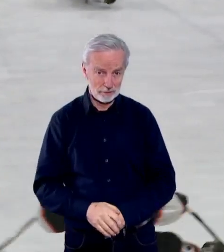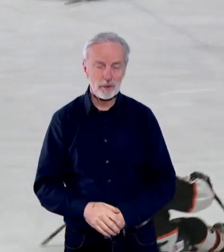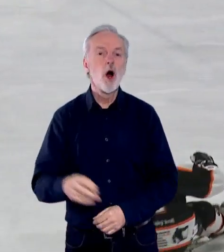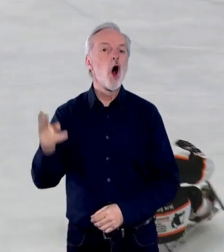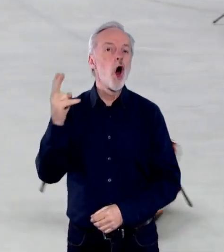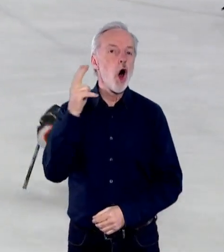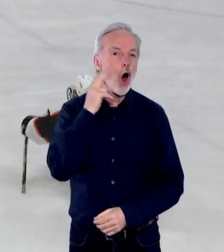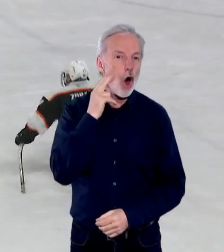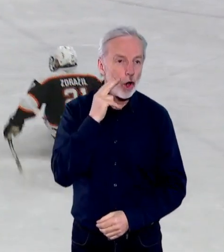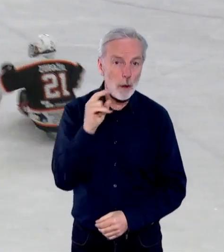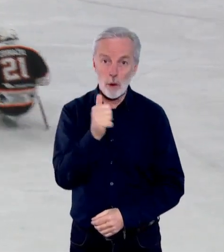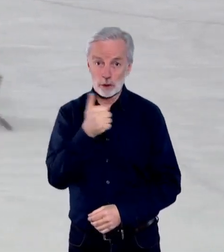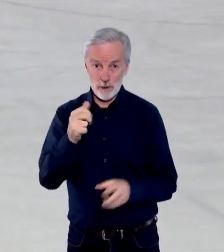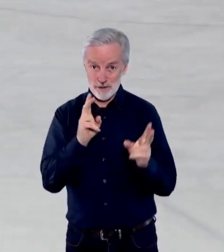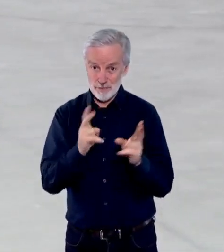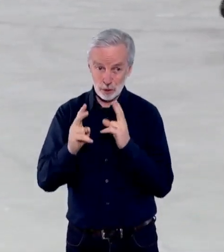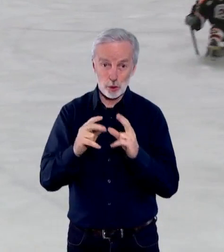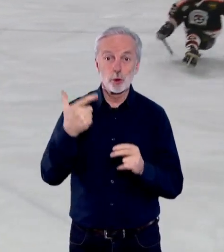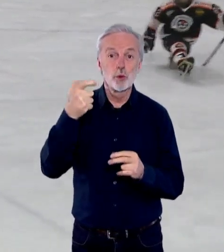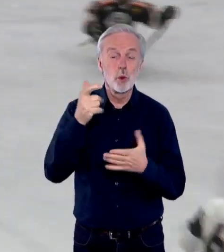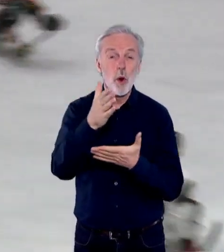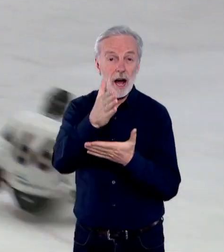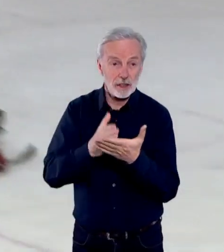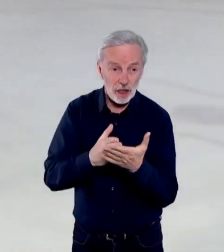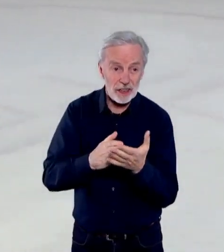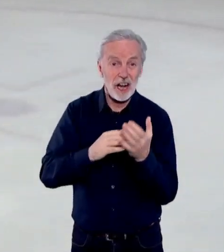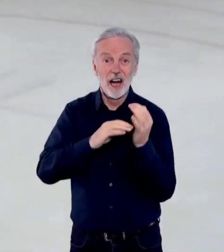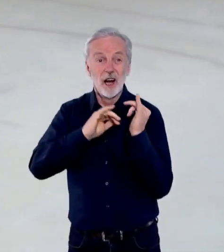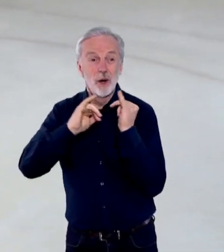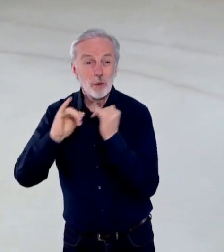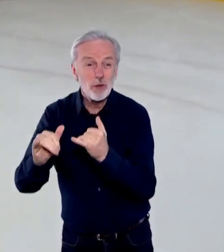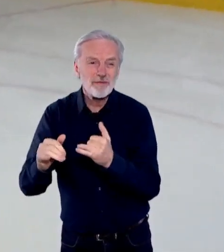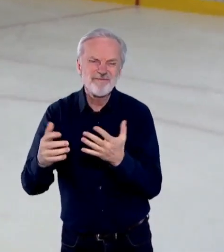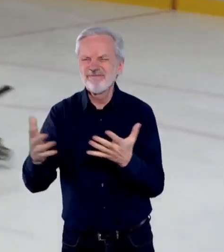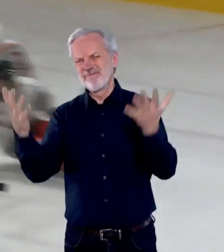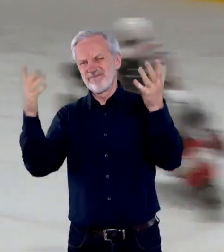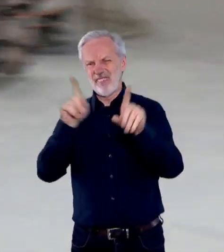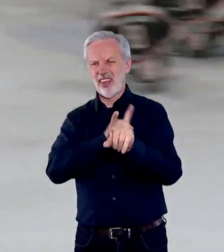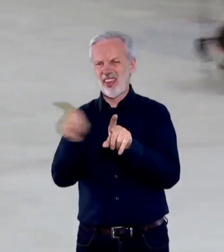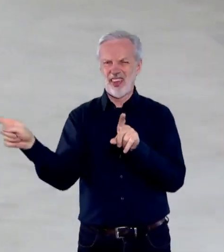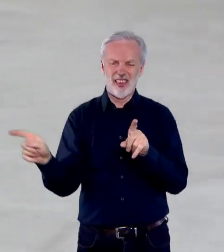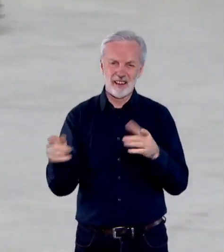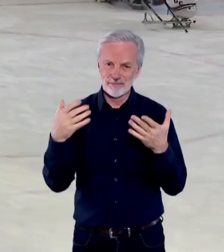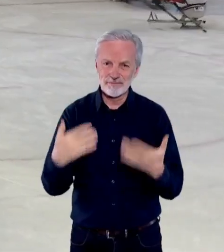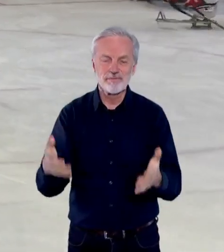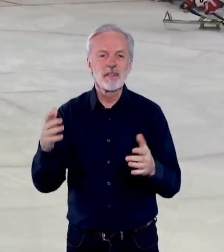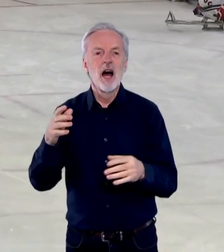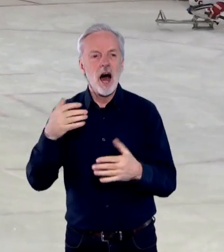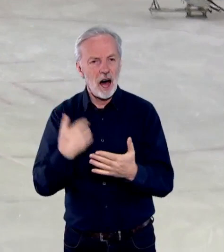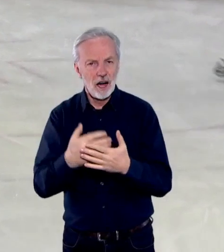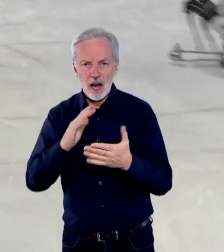Olomoučtí se k první šanci dostali až ve druhém dějství, kdy ovšem nedokázal zakončit přesně Martin Žižlavský a kohouti za to byli